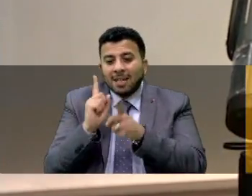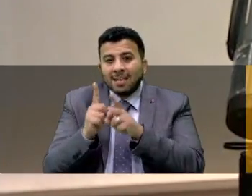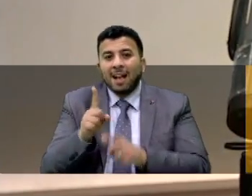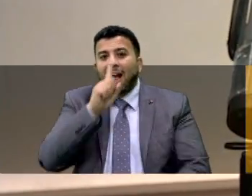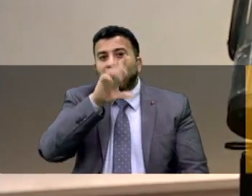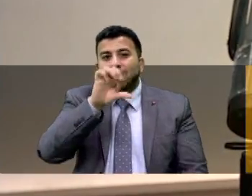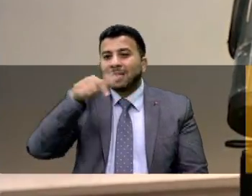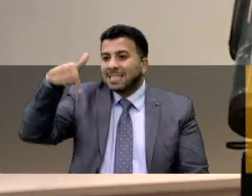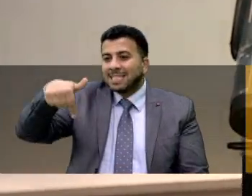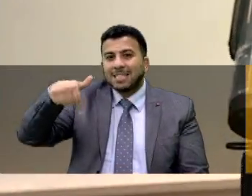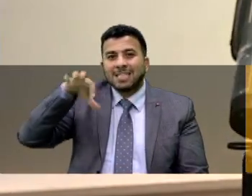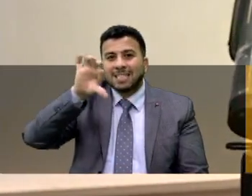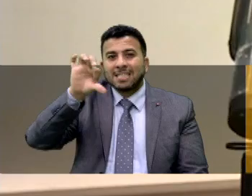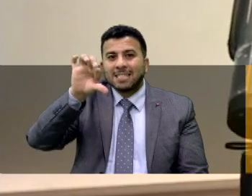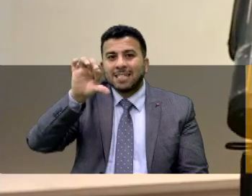11/96